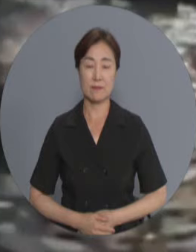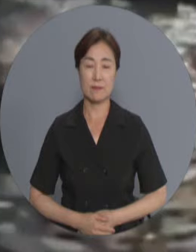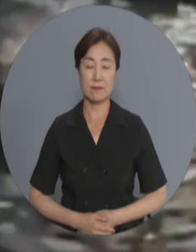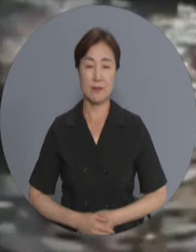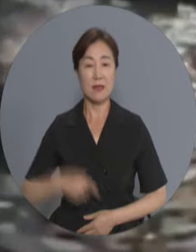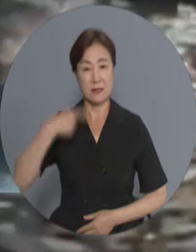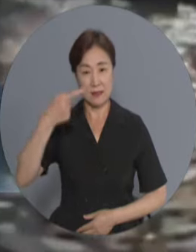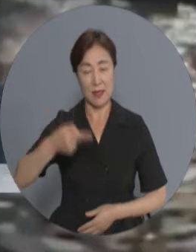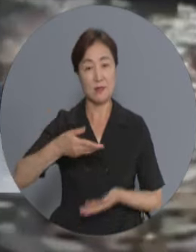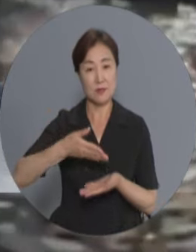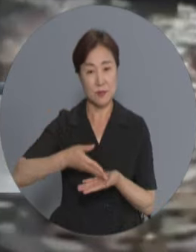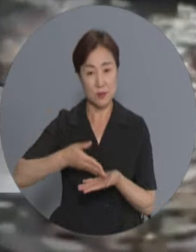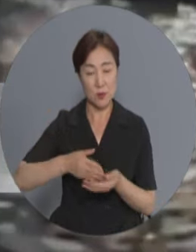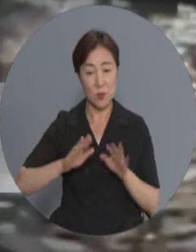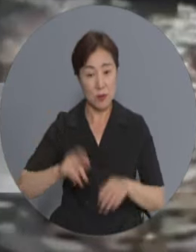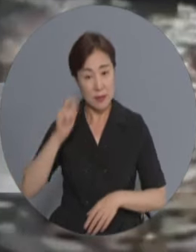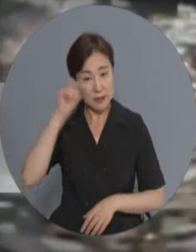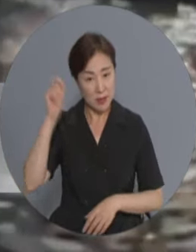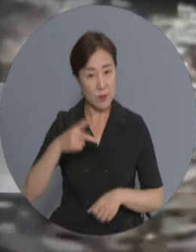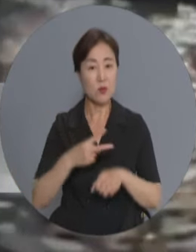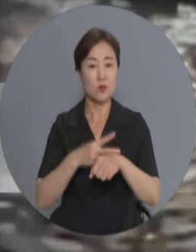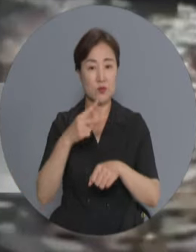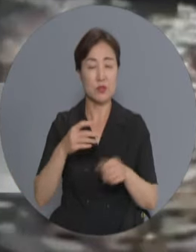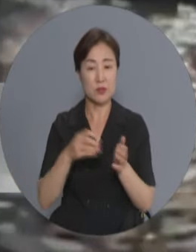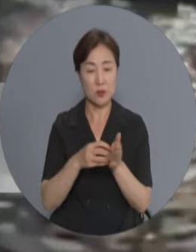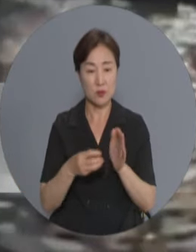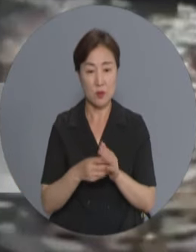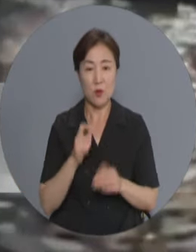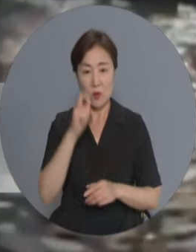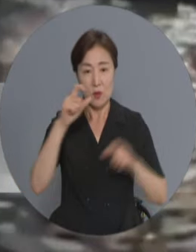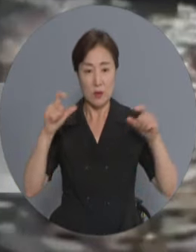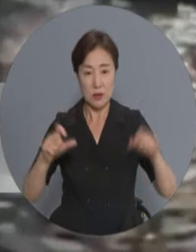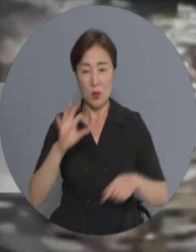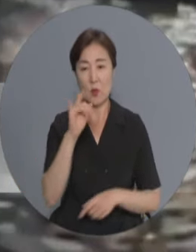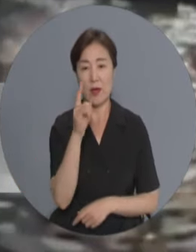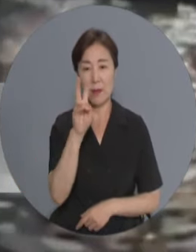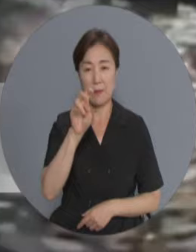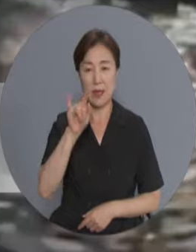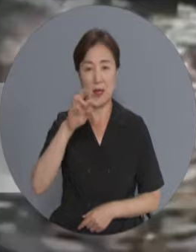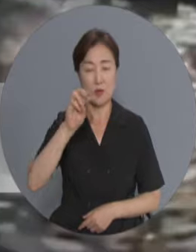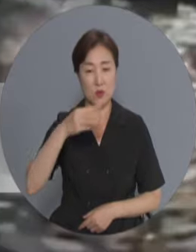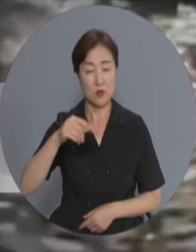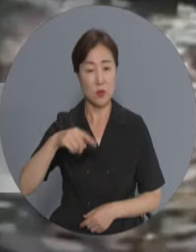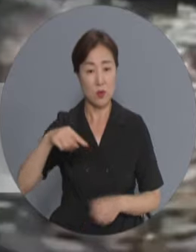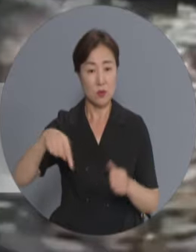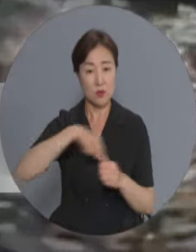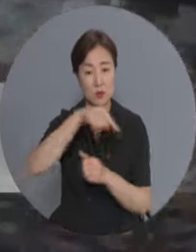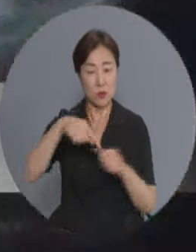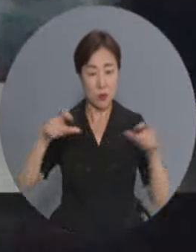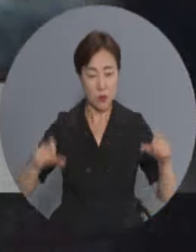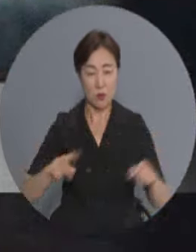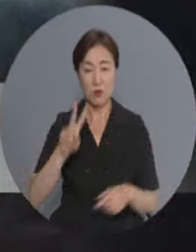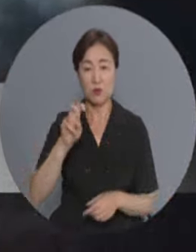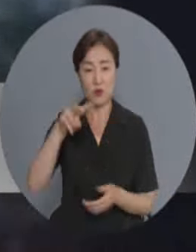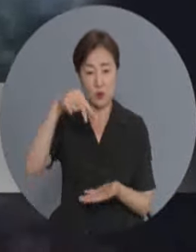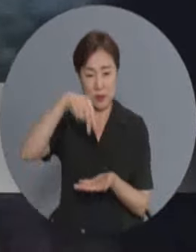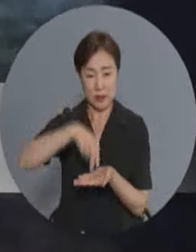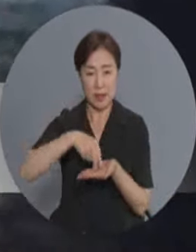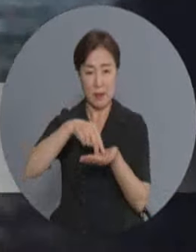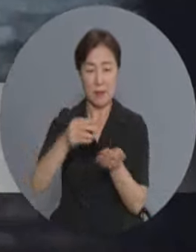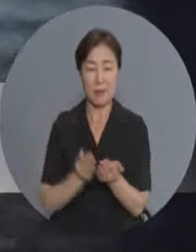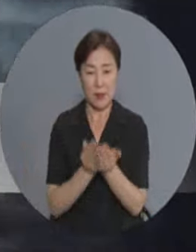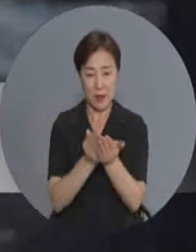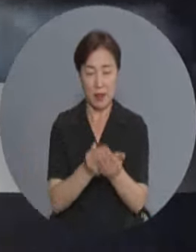다음 뉴스입니다. 오늘 새벽 2시쯤 고흥 영남면 외매물도 인근 해상에서 22명이 탄 9톤급